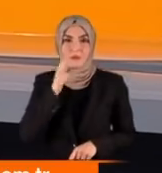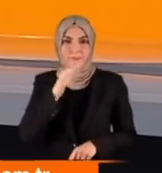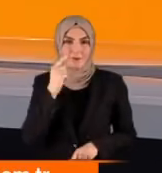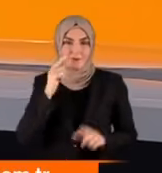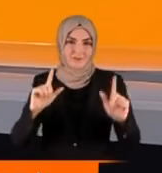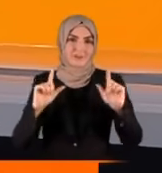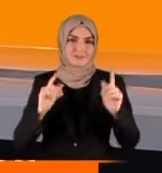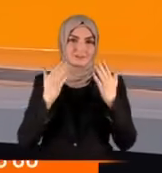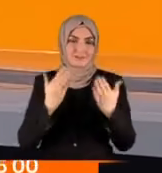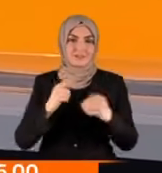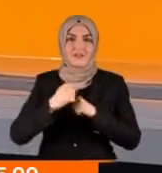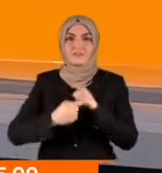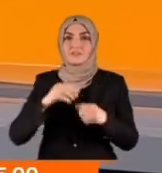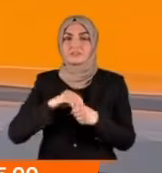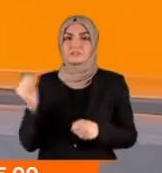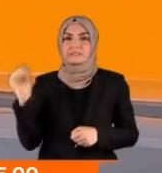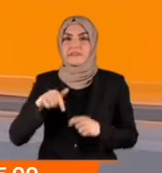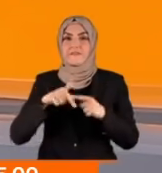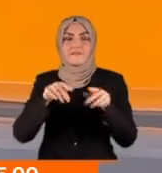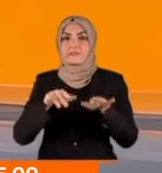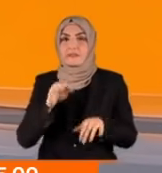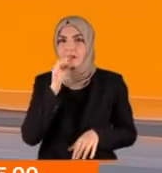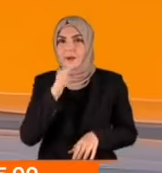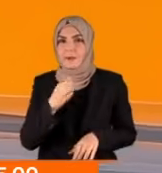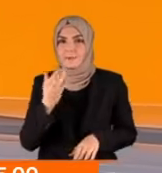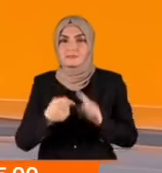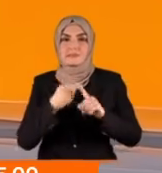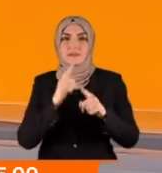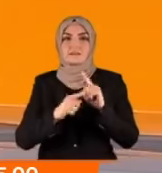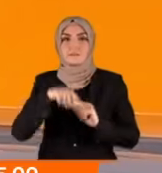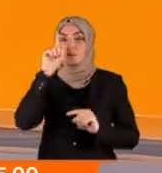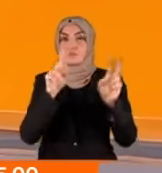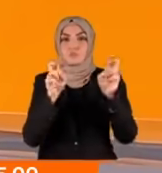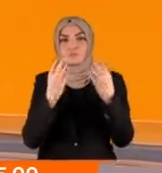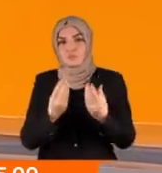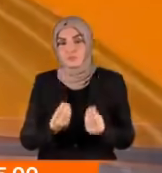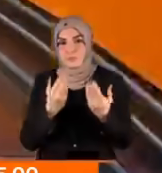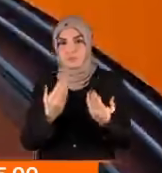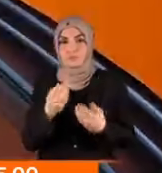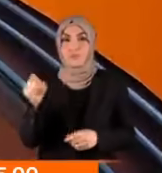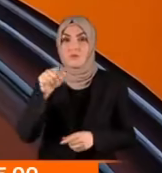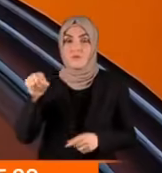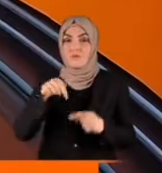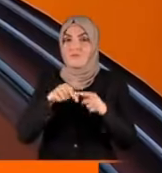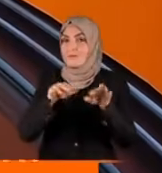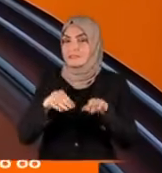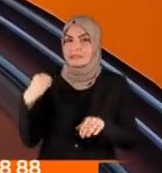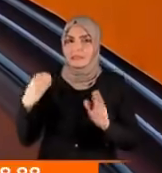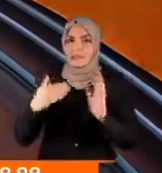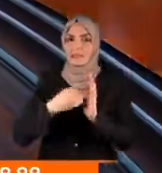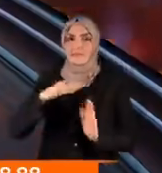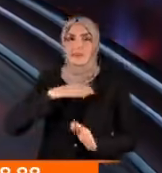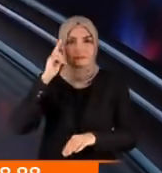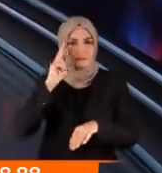ile karşınızdayız hafta içi gelen haberleri siyasetin gündemini belirlemişti o fezlekeleri yenileri